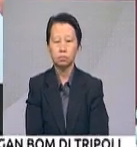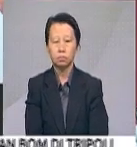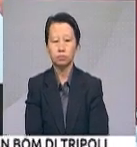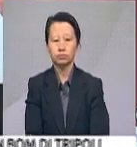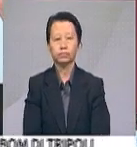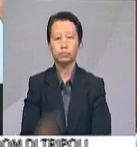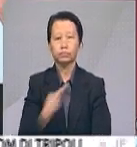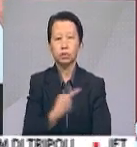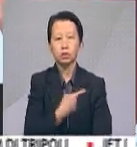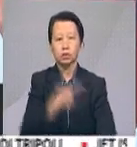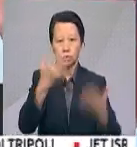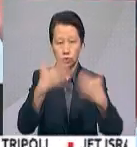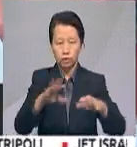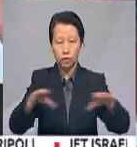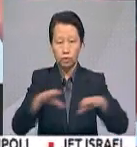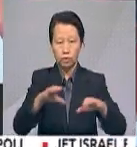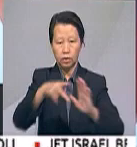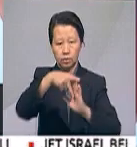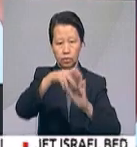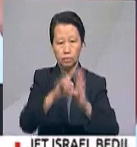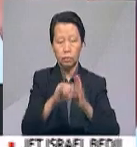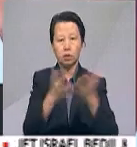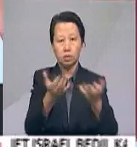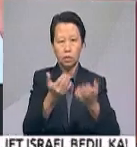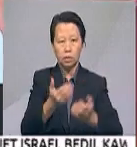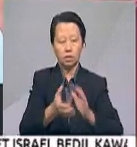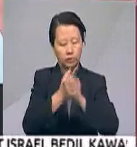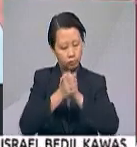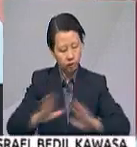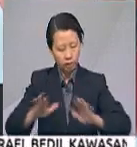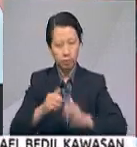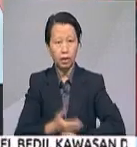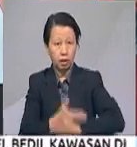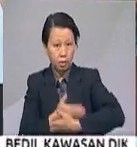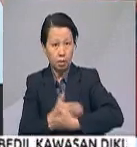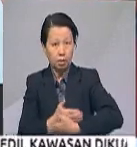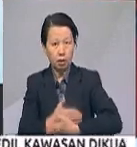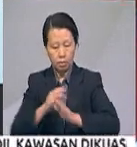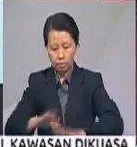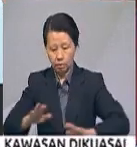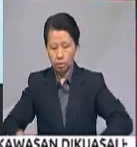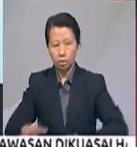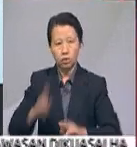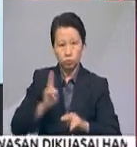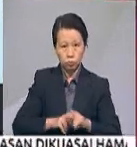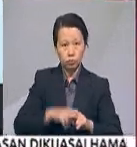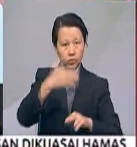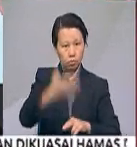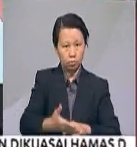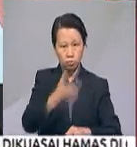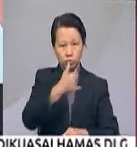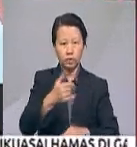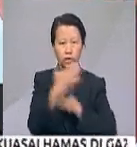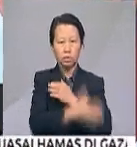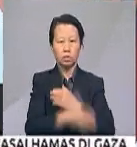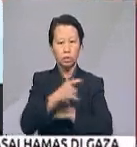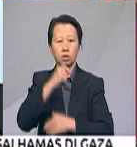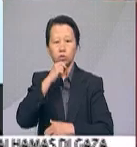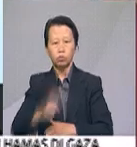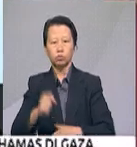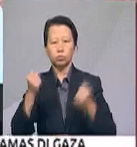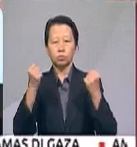Kita dah buat polisi bahawa kita nak safety anak-anak ni yang paling utama. Sebab kita pun nak negara tua, jadi banyak